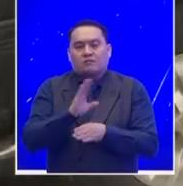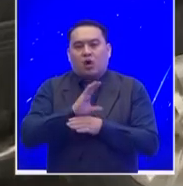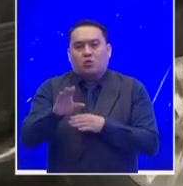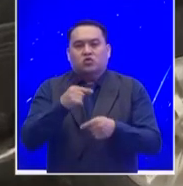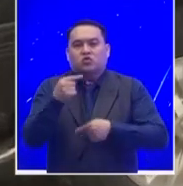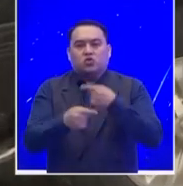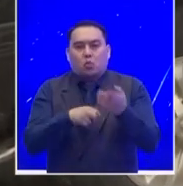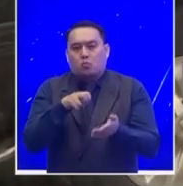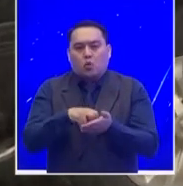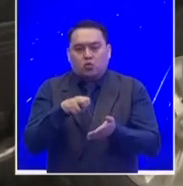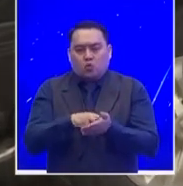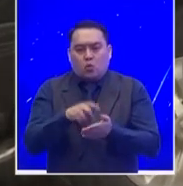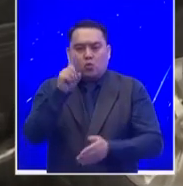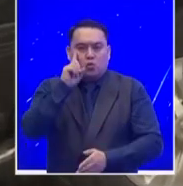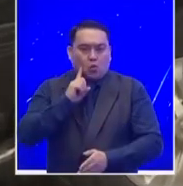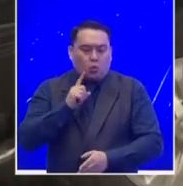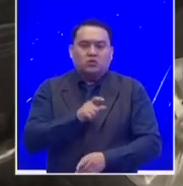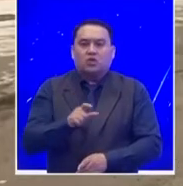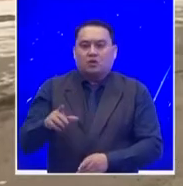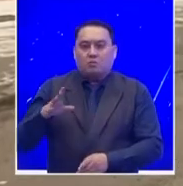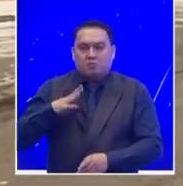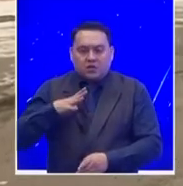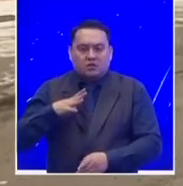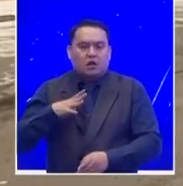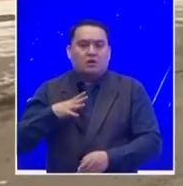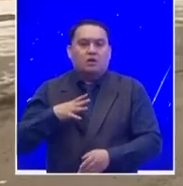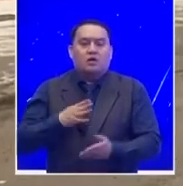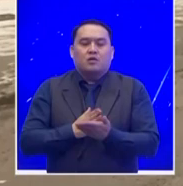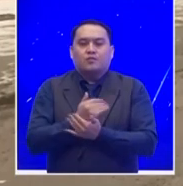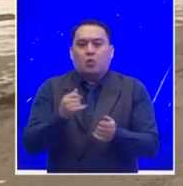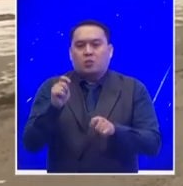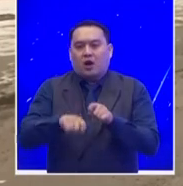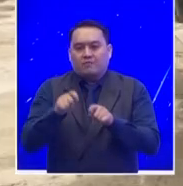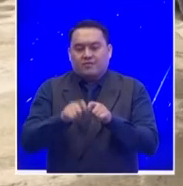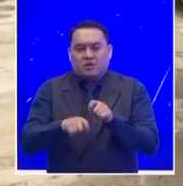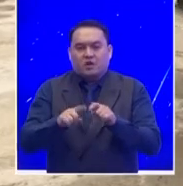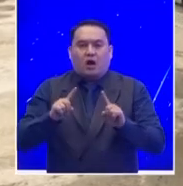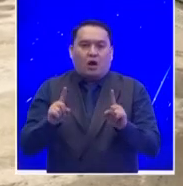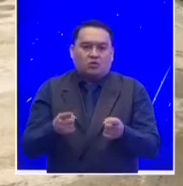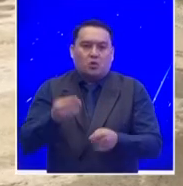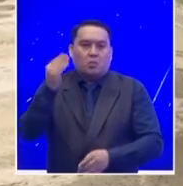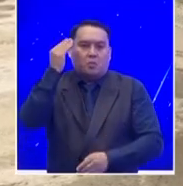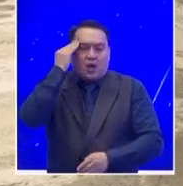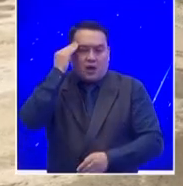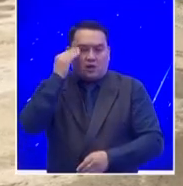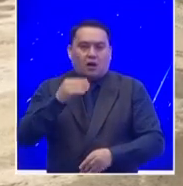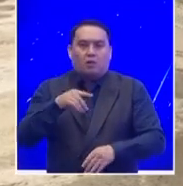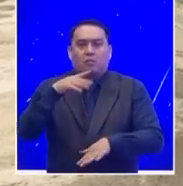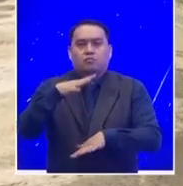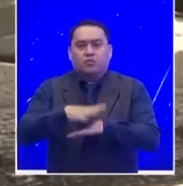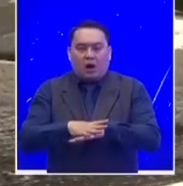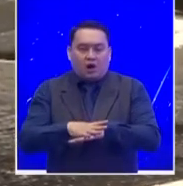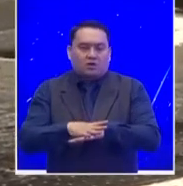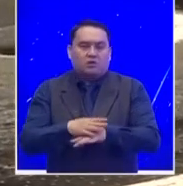через почту. Для удобства граждан также разработан так называемый сервис по проверке наличия ограничительных мер, таких как арест банковских